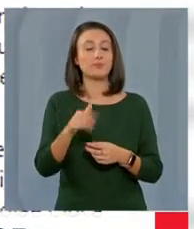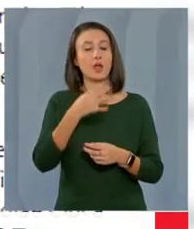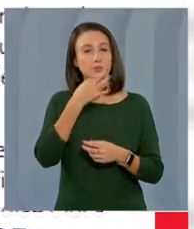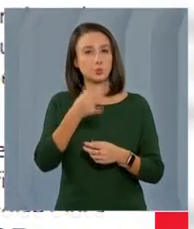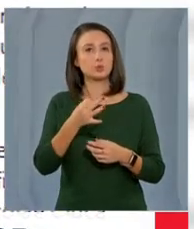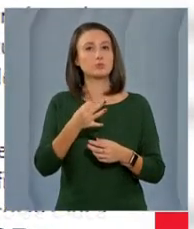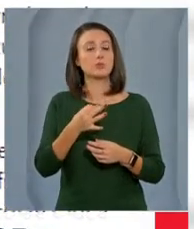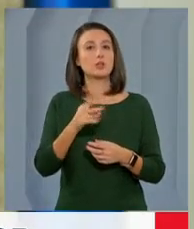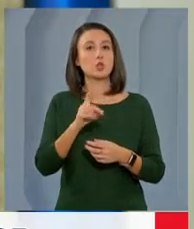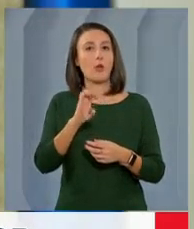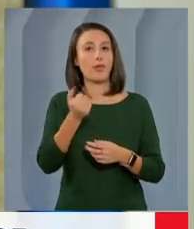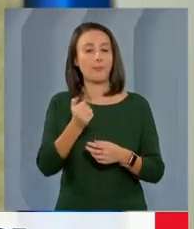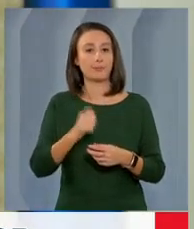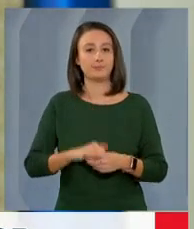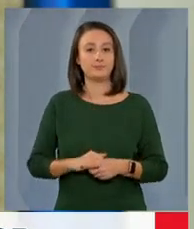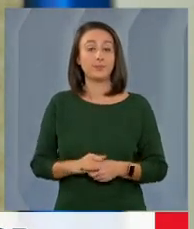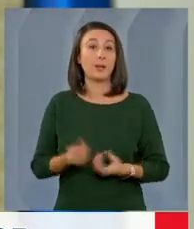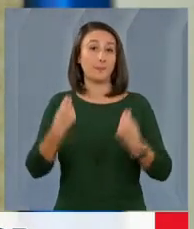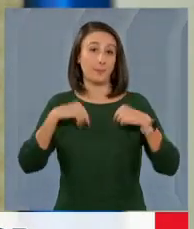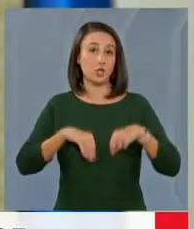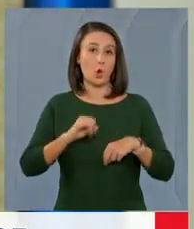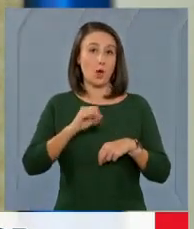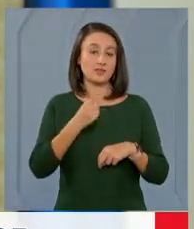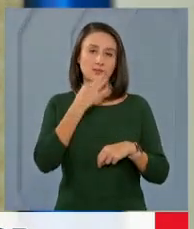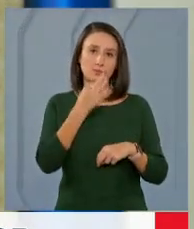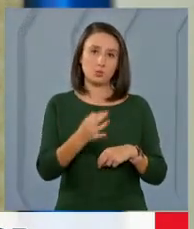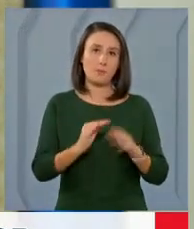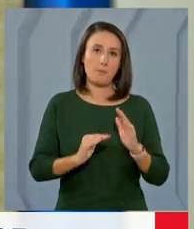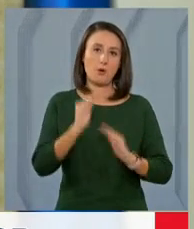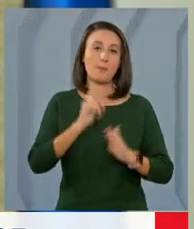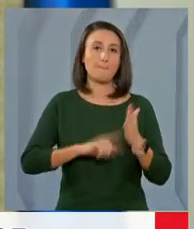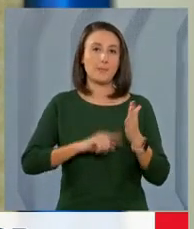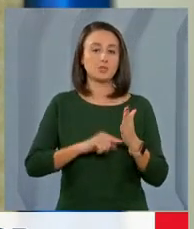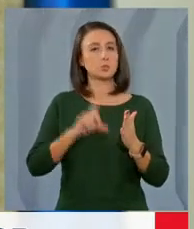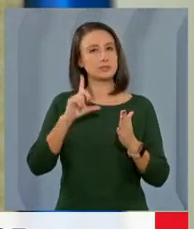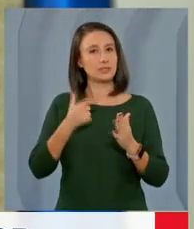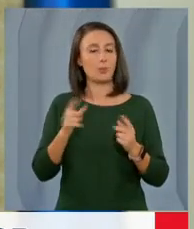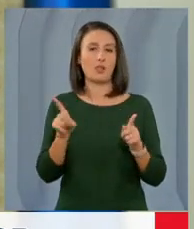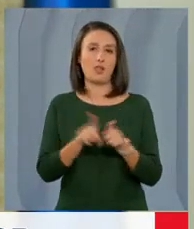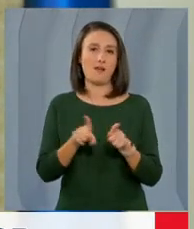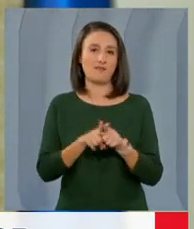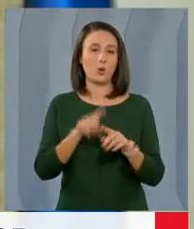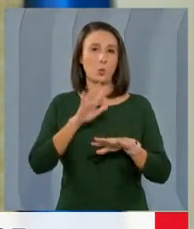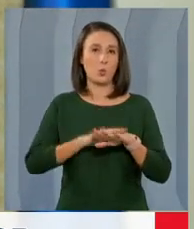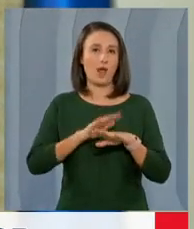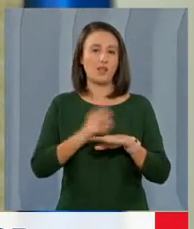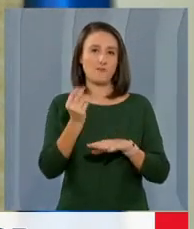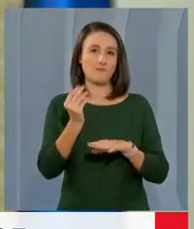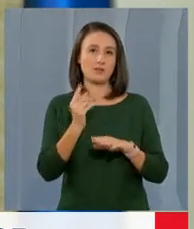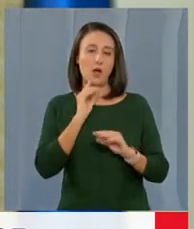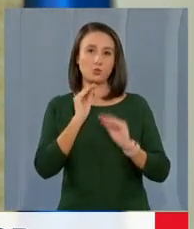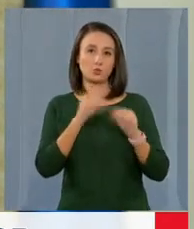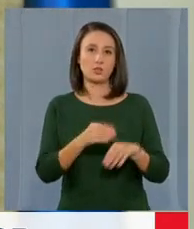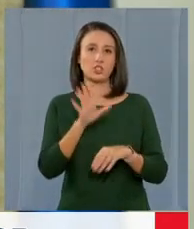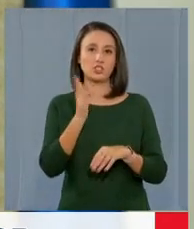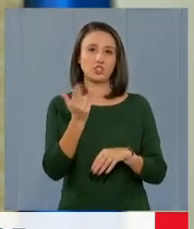să puncteze Ionuț Stroie. Președintele Klaus Iohannis spune că majorarea pensiilor trebuie corelată cu rata inflației, care a ajuns la